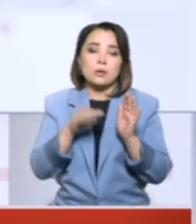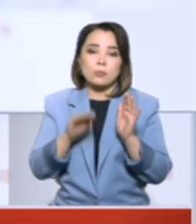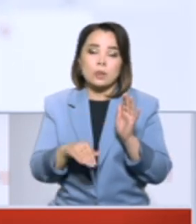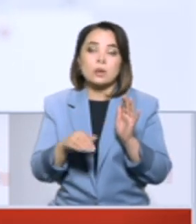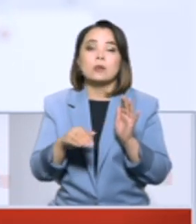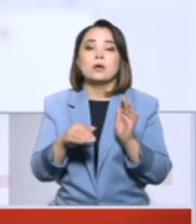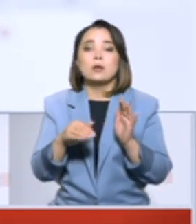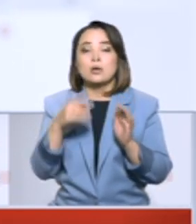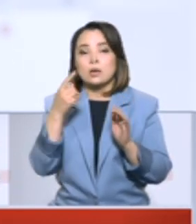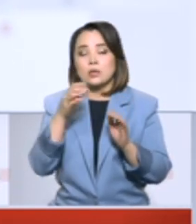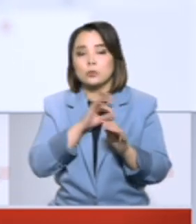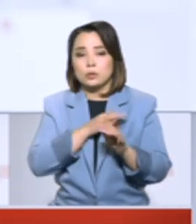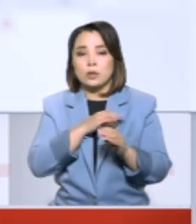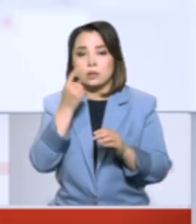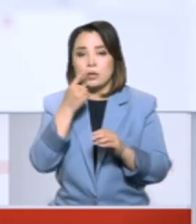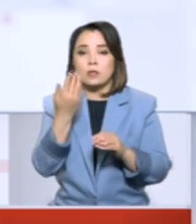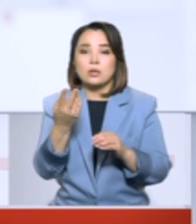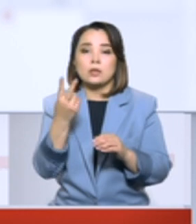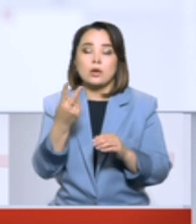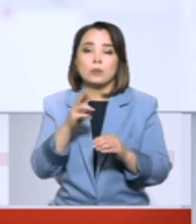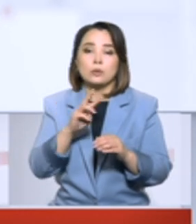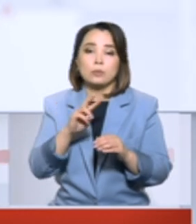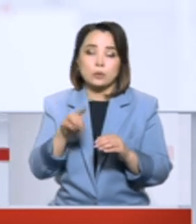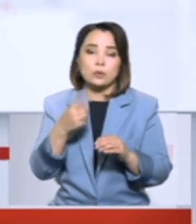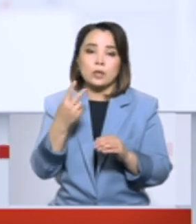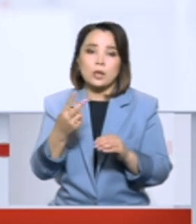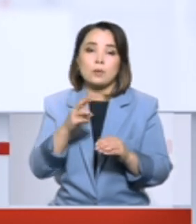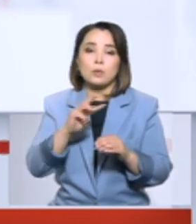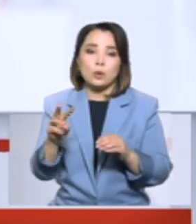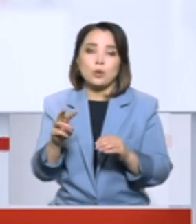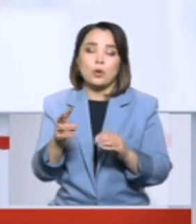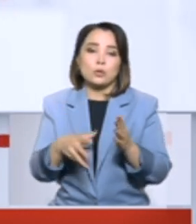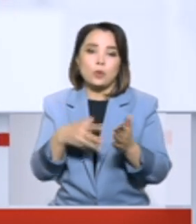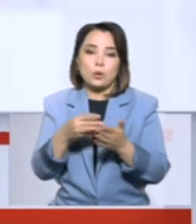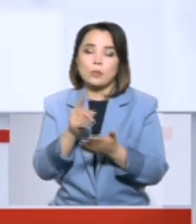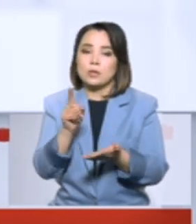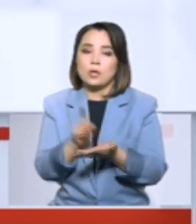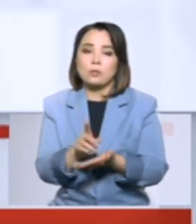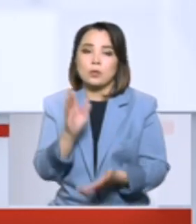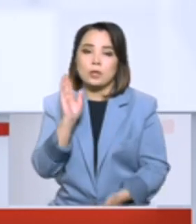заңды тұлғаларға 2,2 миллион теңге тергеу төлеу міндеттелді.